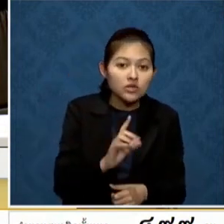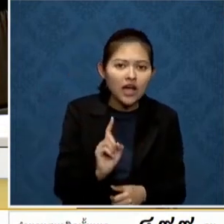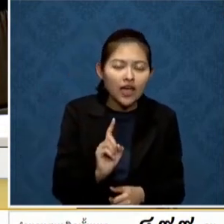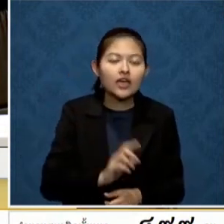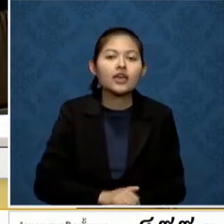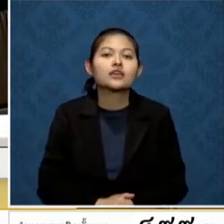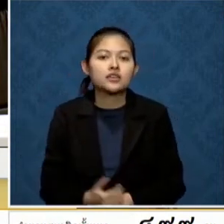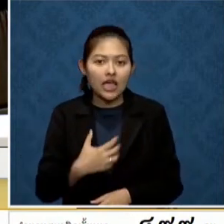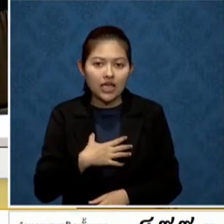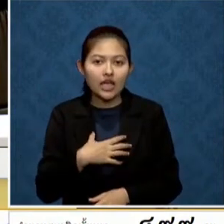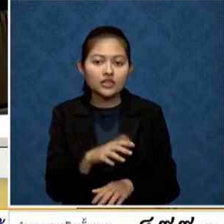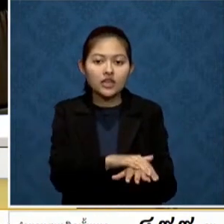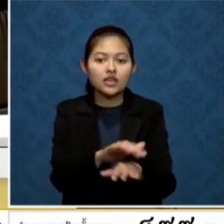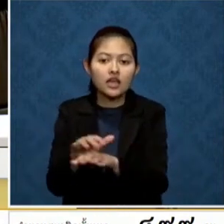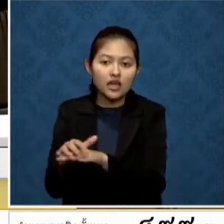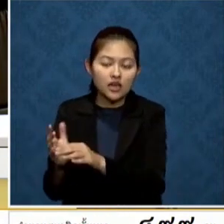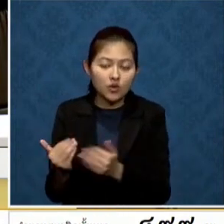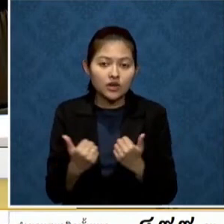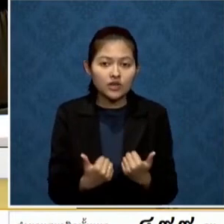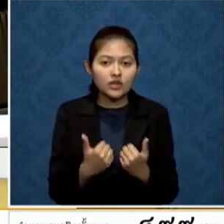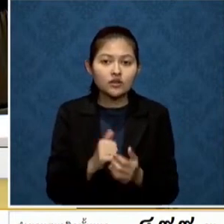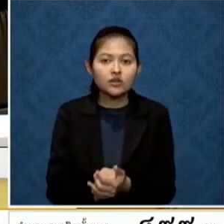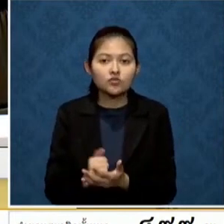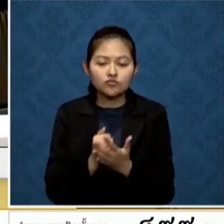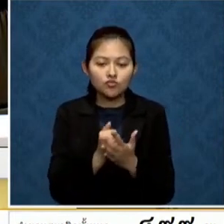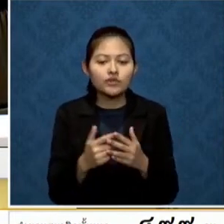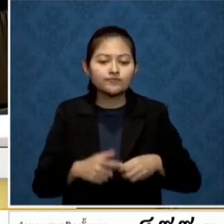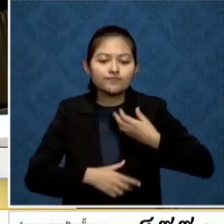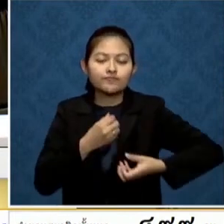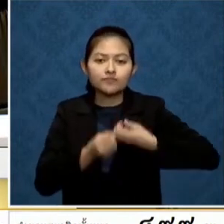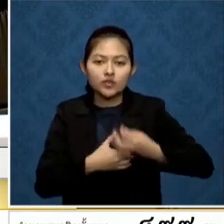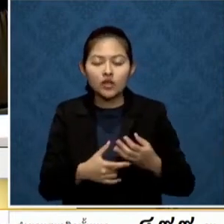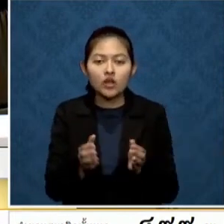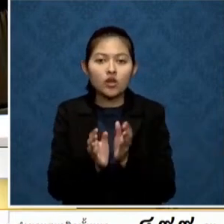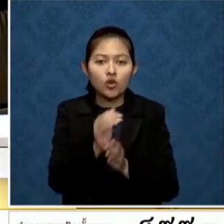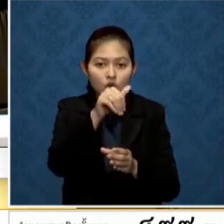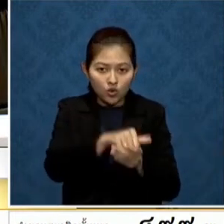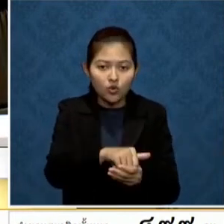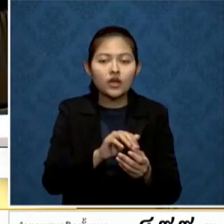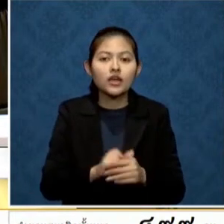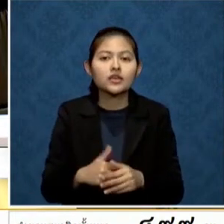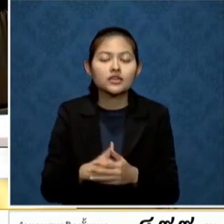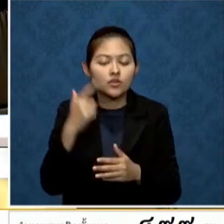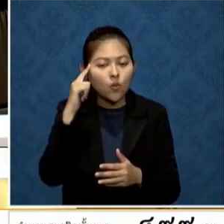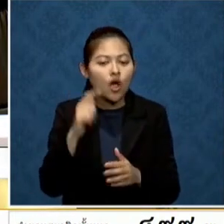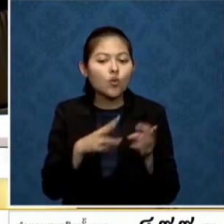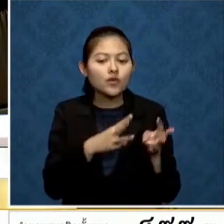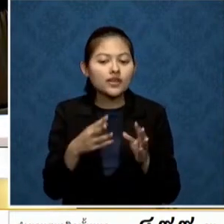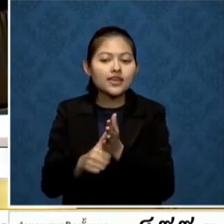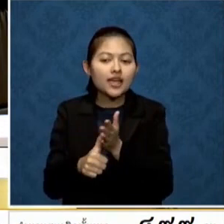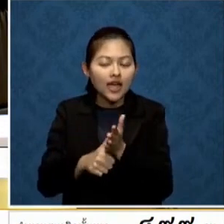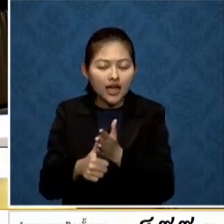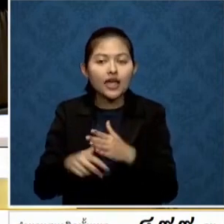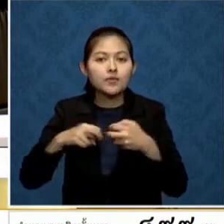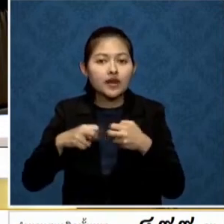ดังนั้นสิ่งที่ผมอยากจะเชิญชวนเพื่อสมาชิกทุกท่านครับวันนี้มาช่วยกันให้ความเห็นมาช่วยกันลงมติที่ผมคิดว่าจะเป็นทางออกให้กับสภาเรานะครับไม่ได้แบ่งฝาก